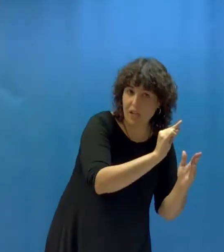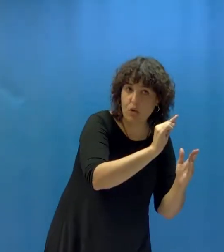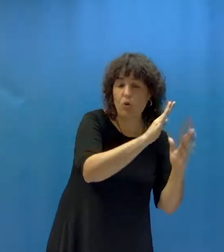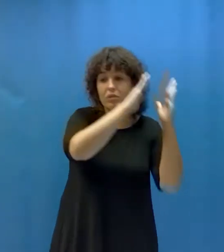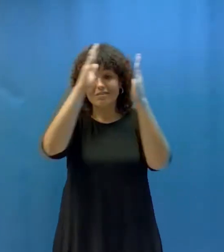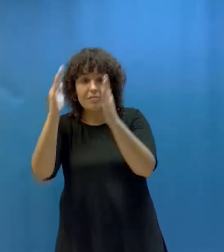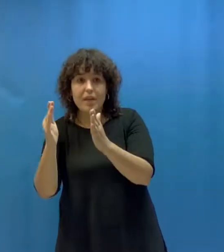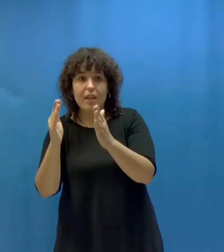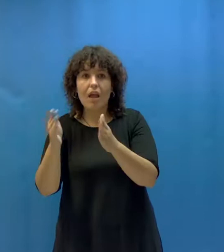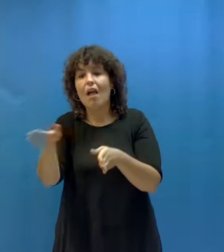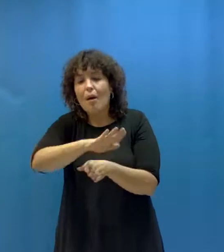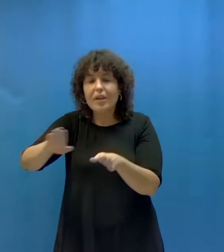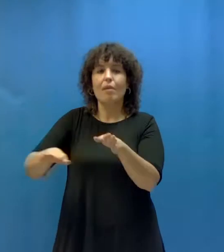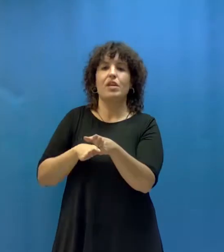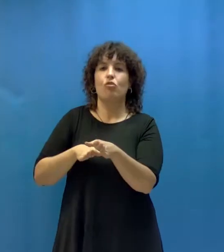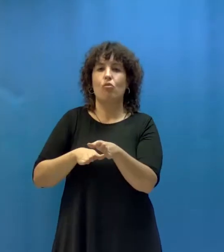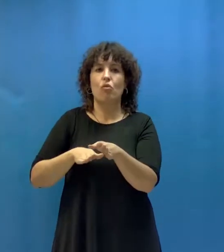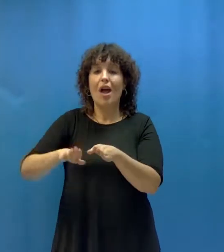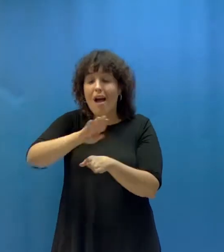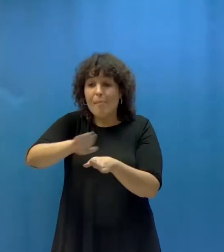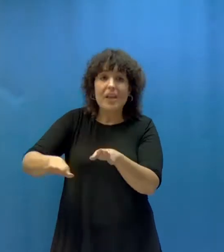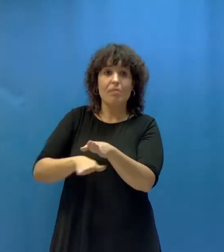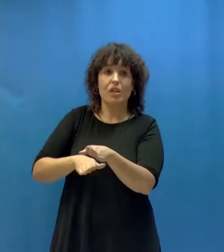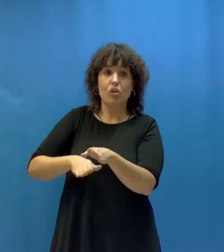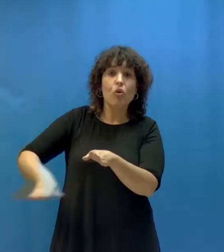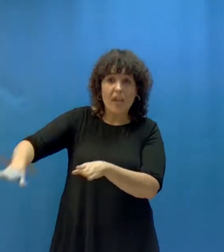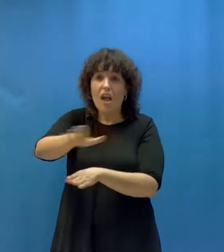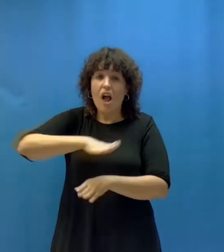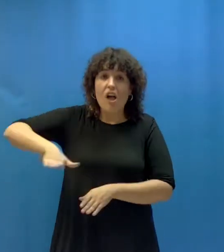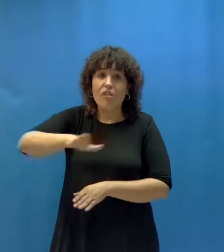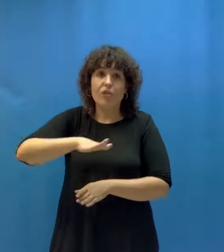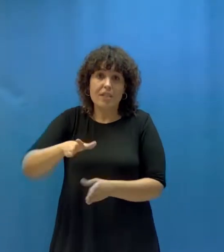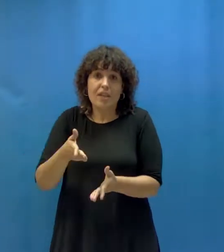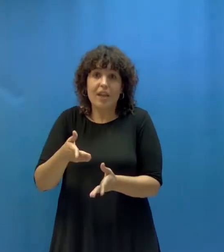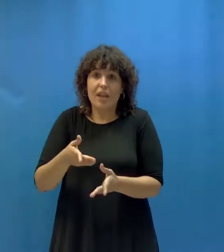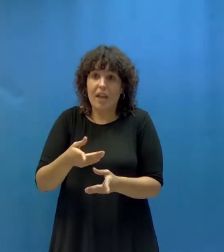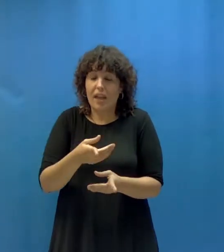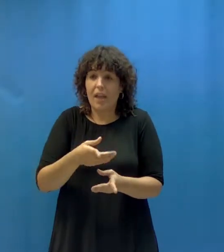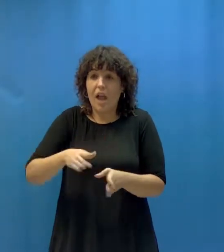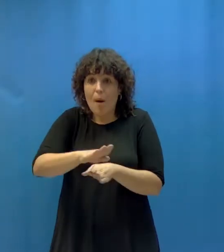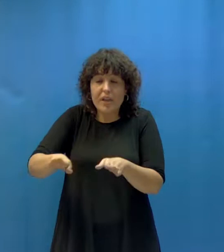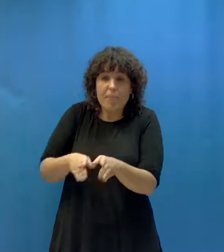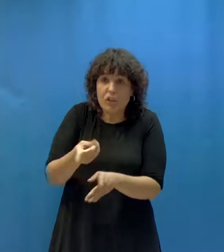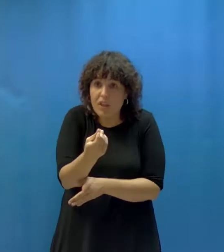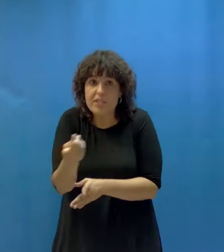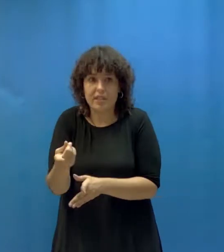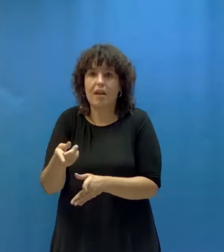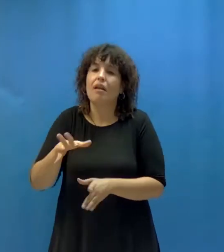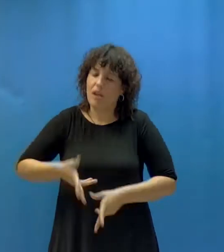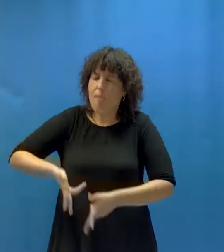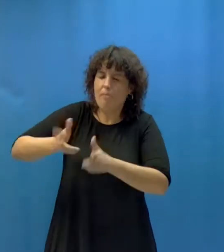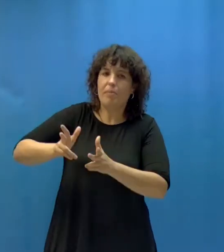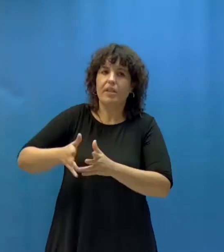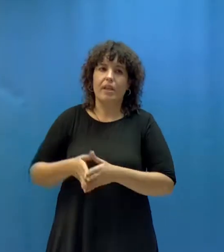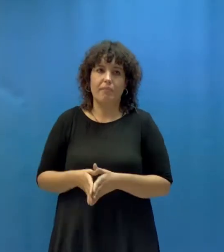aconseguir aparcament rotatori en zones de la ciutat que creiem que el necessiten. Aquest aparcament rotatori,